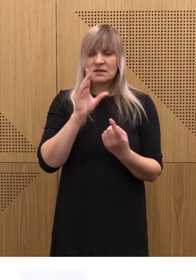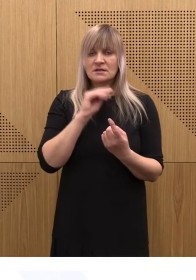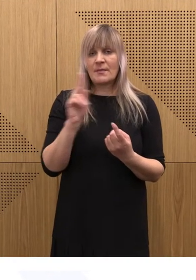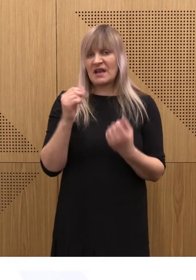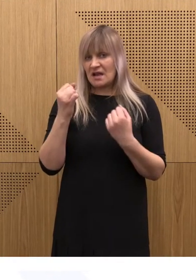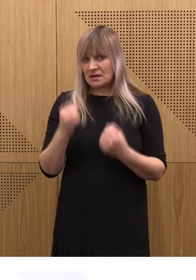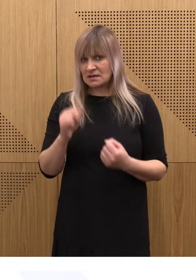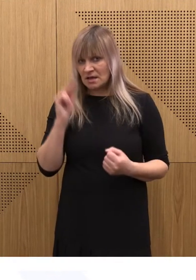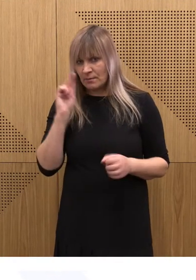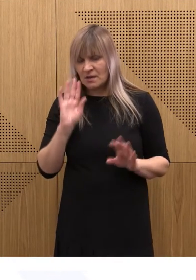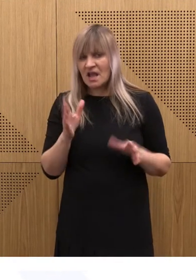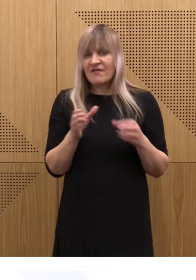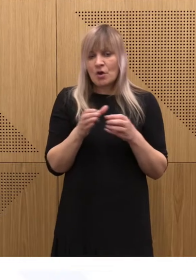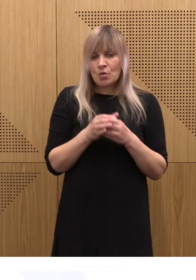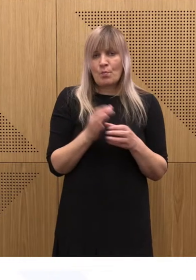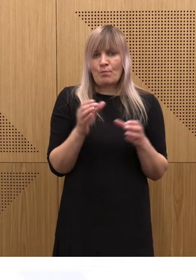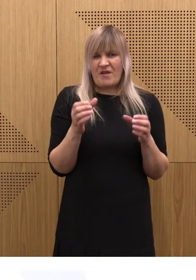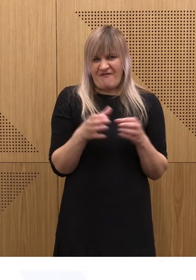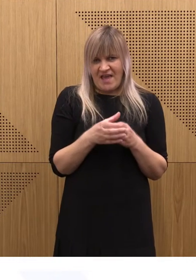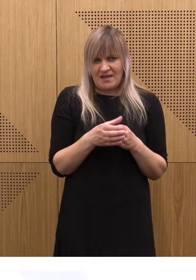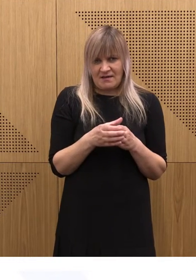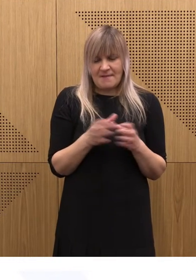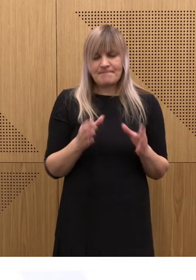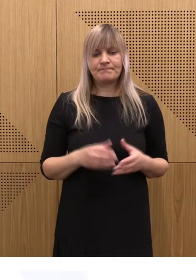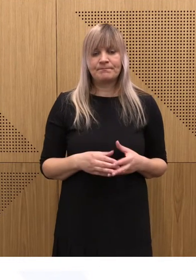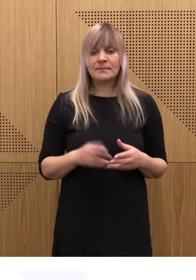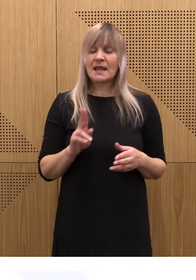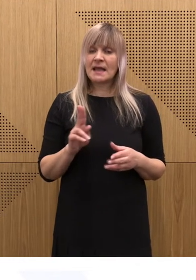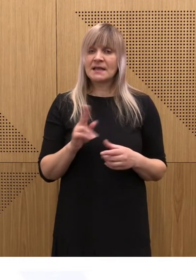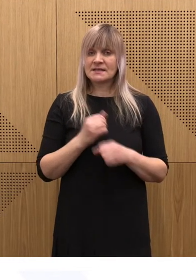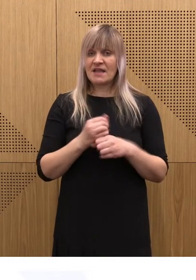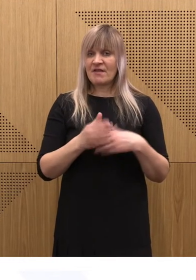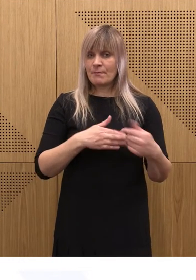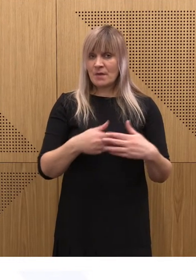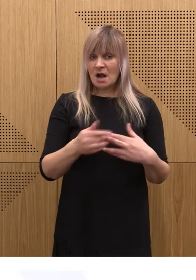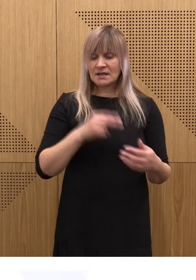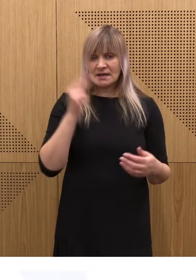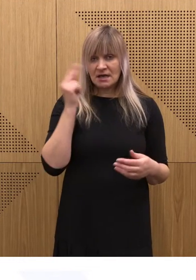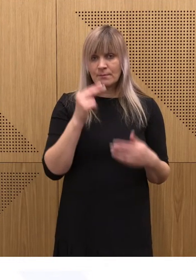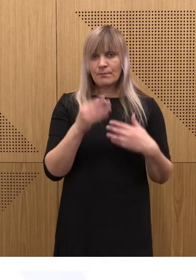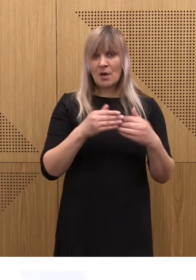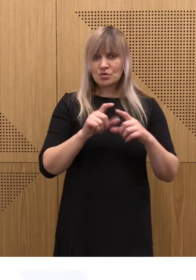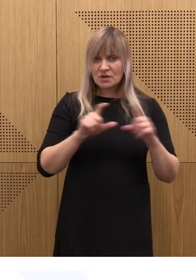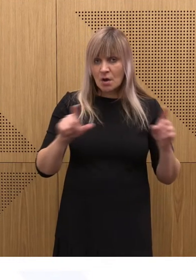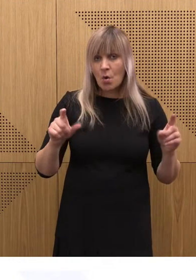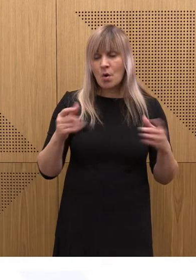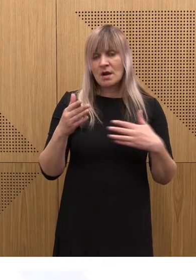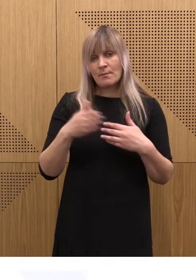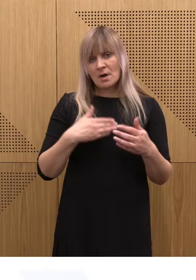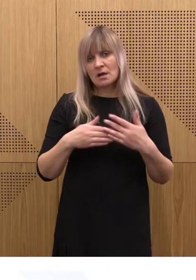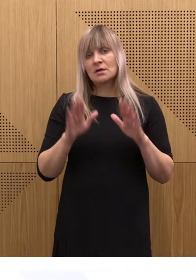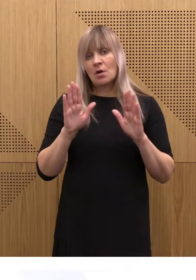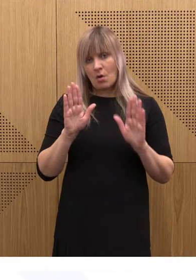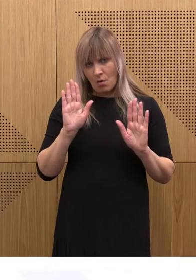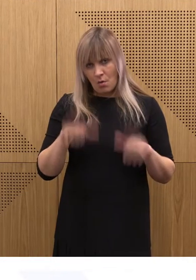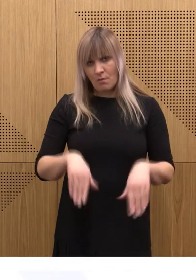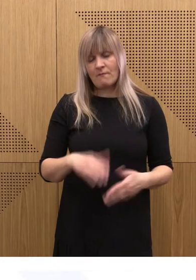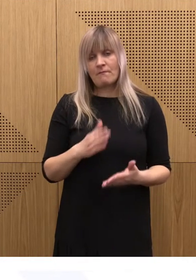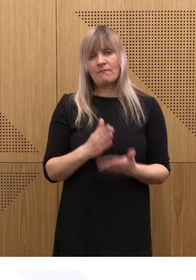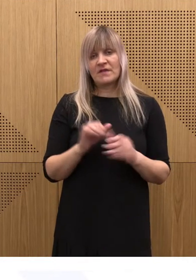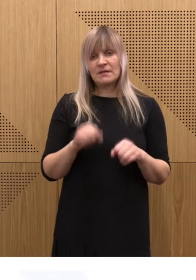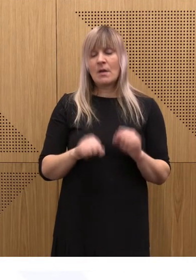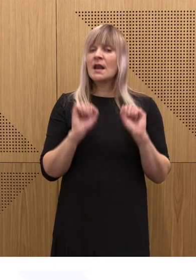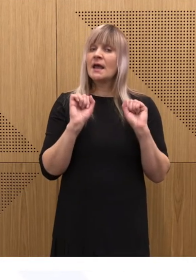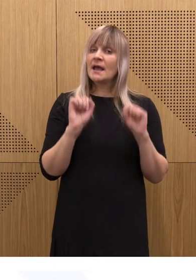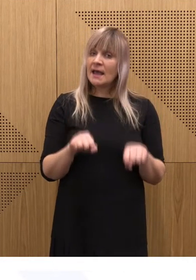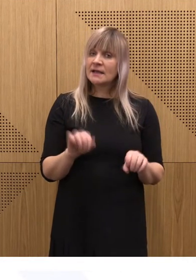raskusi, või ka väikestes gruppides. Ja kes sooritavad siis praktilist õpet, kutsekoolide praktika näiteks, on võimalik